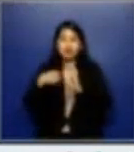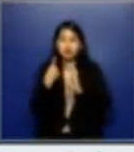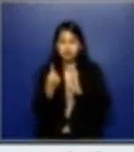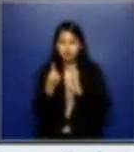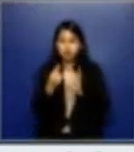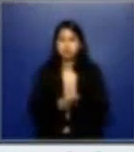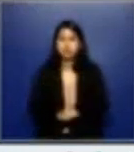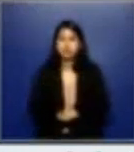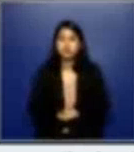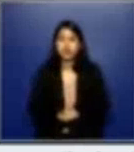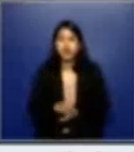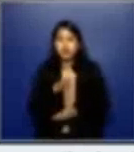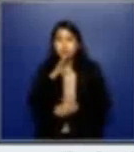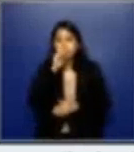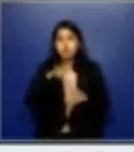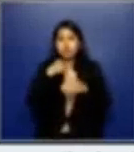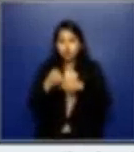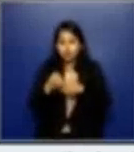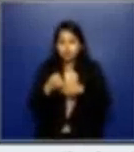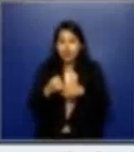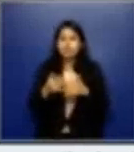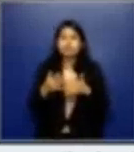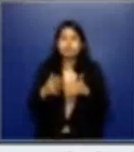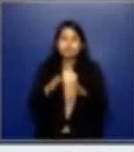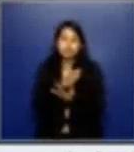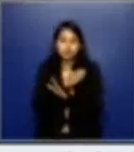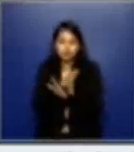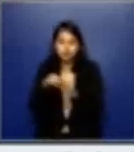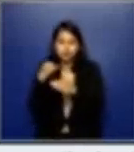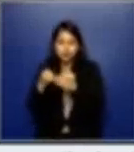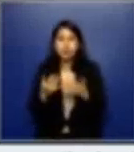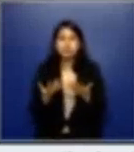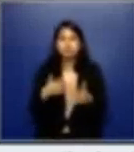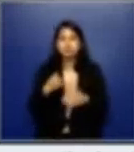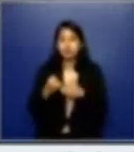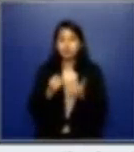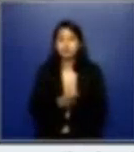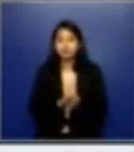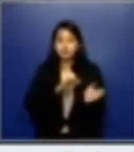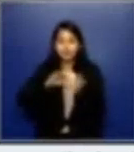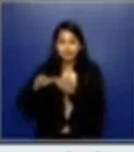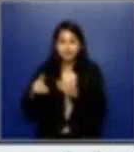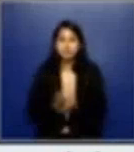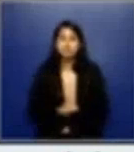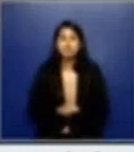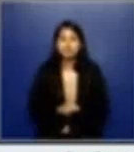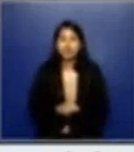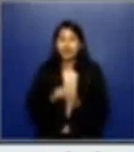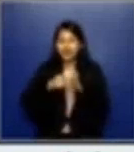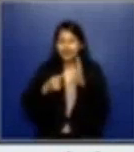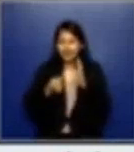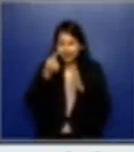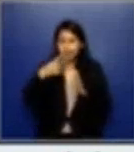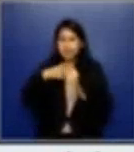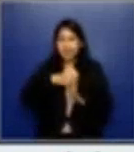าจบก่อนก็จะลงเร็วครับท่านประธานครับก็ไม่รบกวนเวลาเพื่อนท่านประธานที่เคารพครับอันแรกที่สุดที่อยากจะพูดจะ